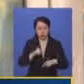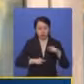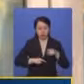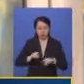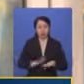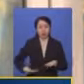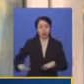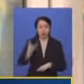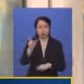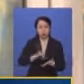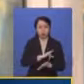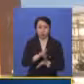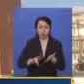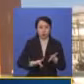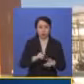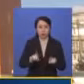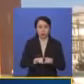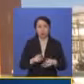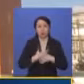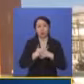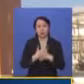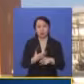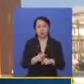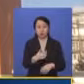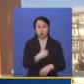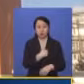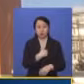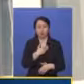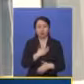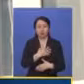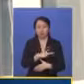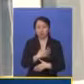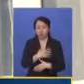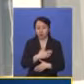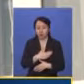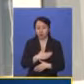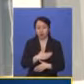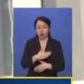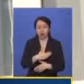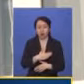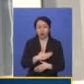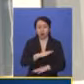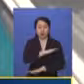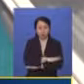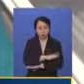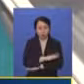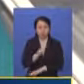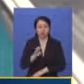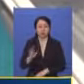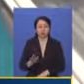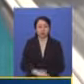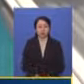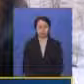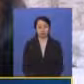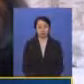родине. Жители города и райцентров также поддержали эту инициативу и разместили флаги на балконах своих квартир.